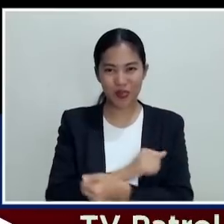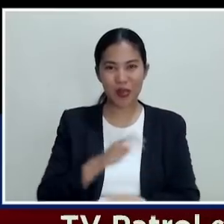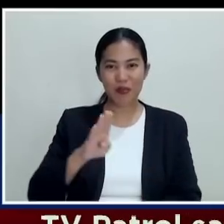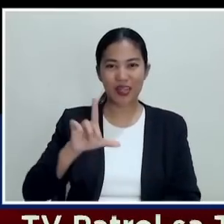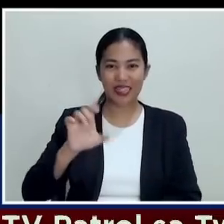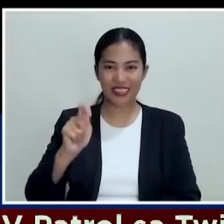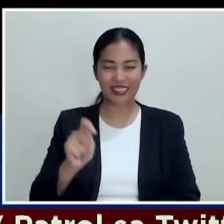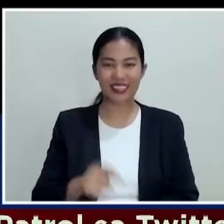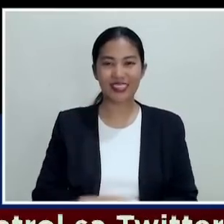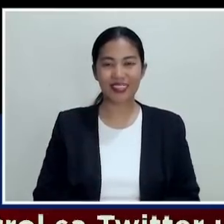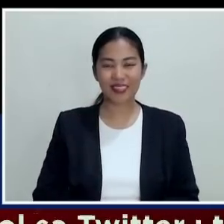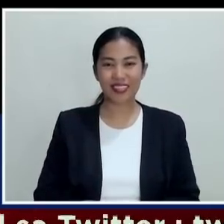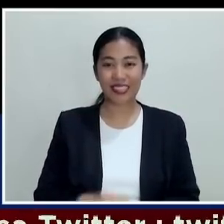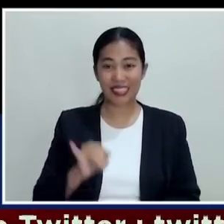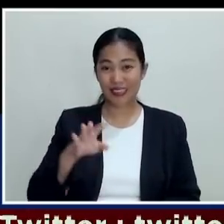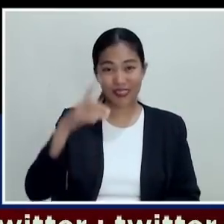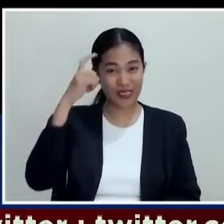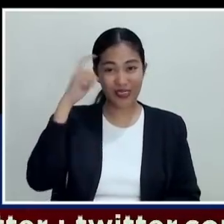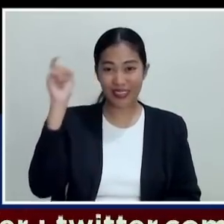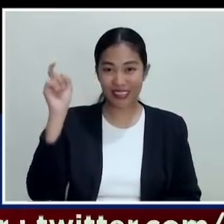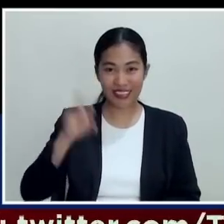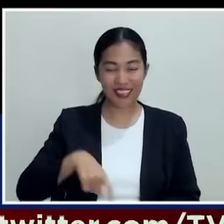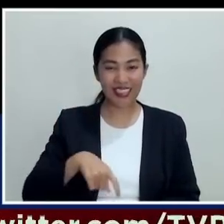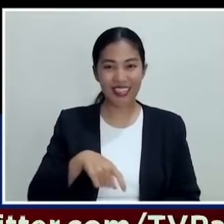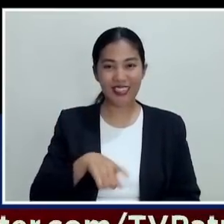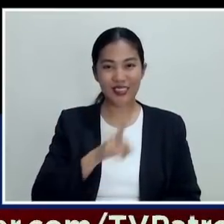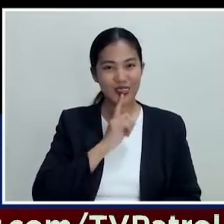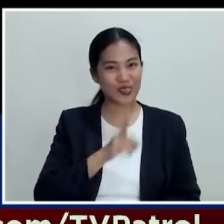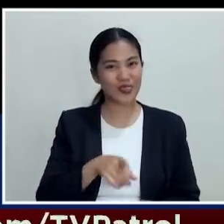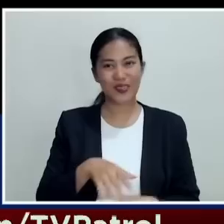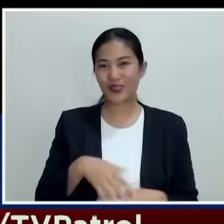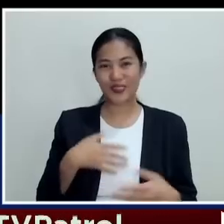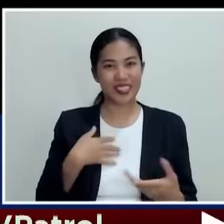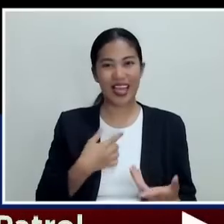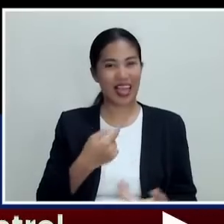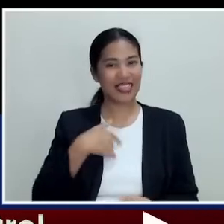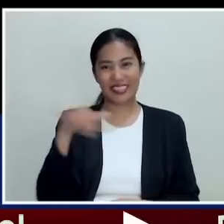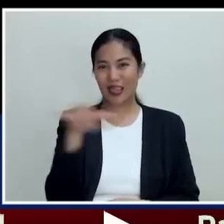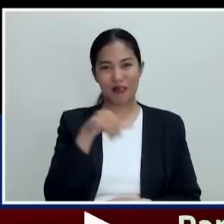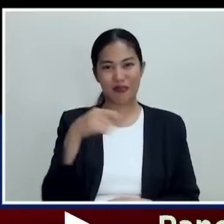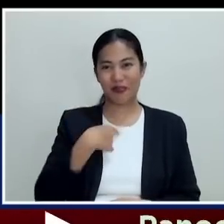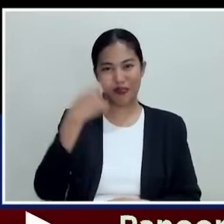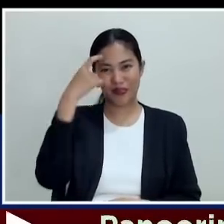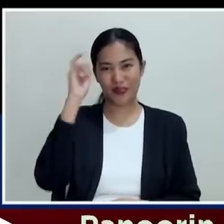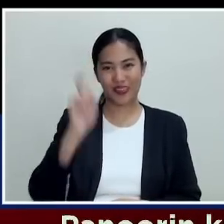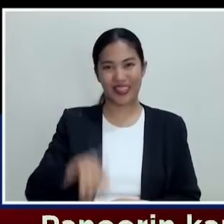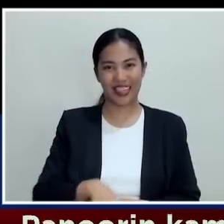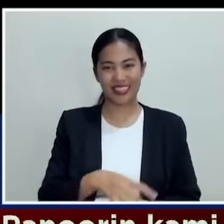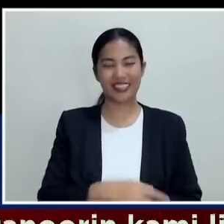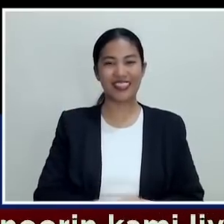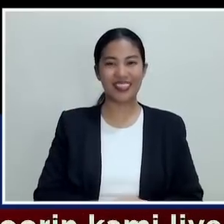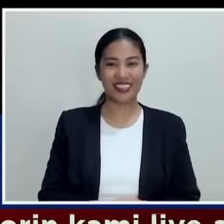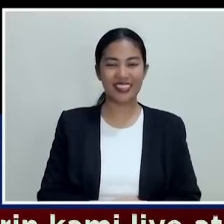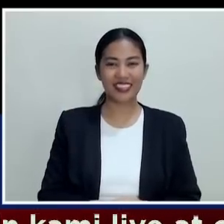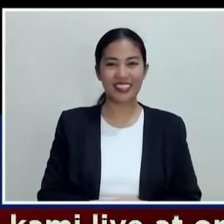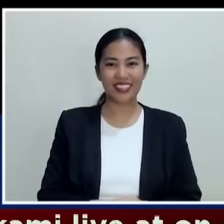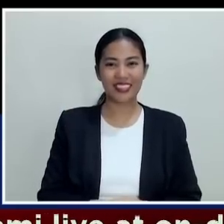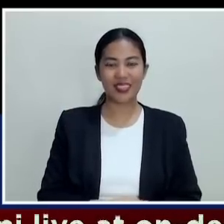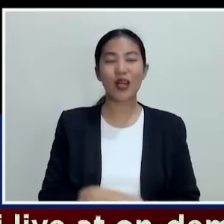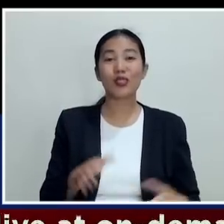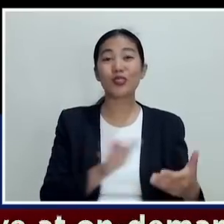ng maintindihan, talagang hindi ko maintindihan. Hindi kita